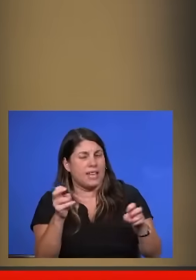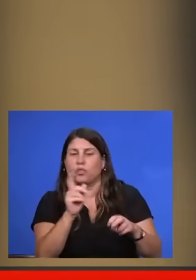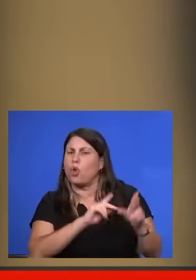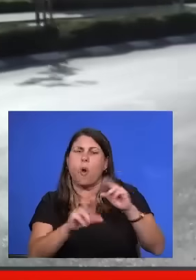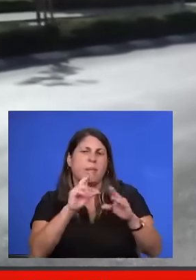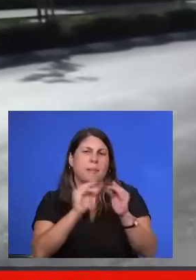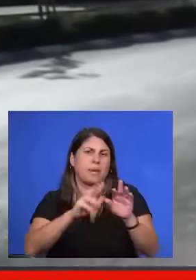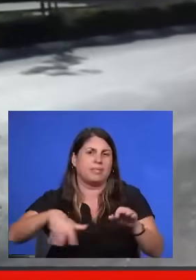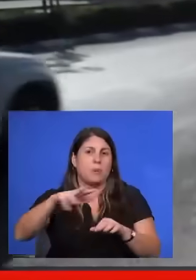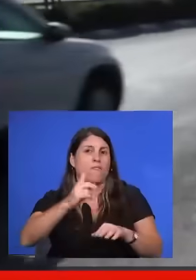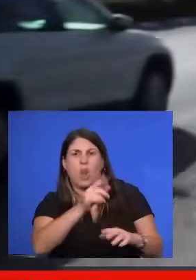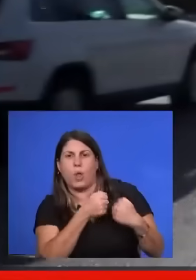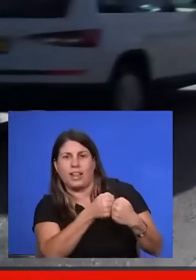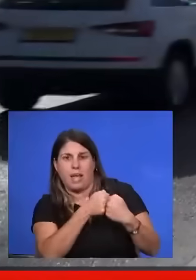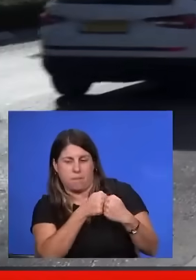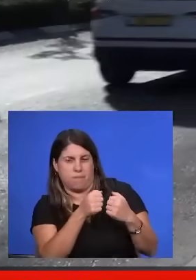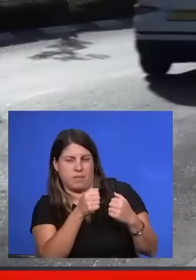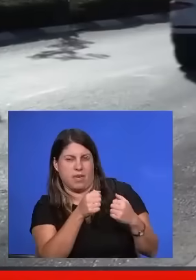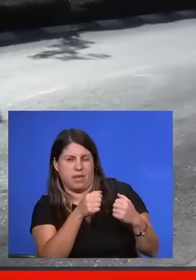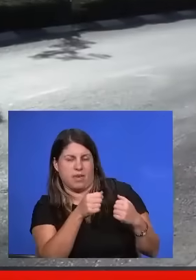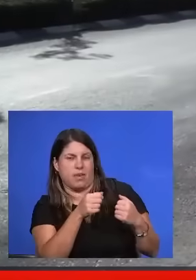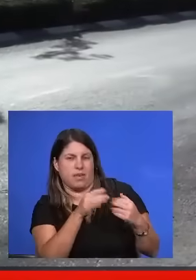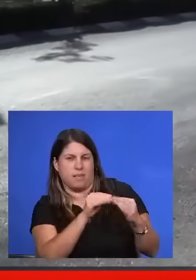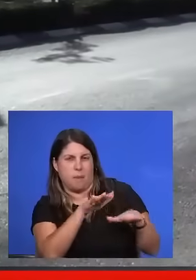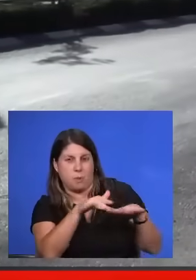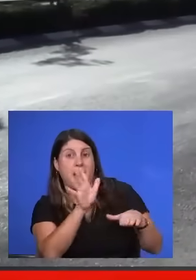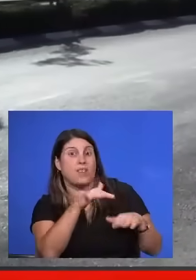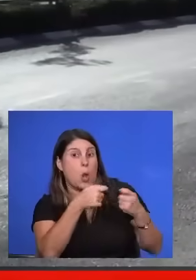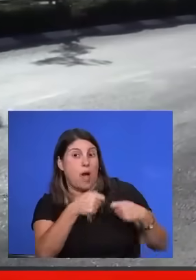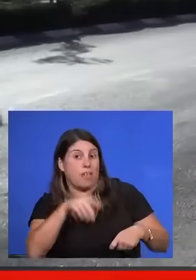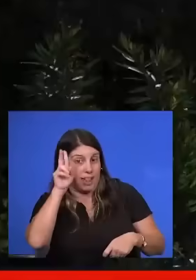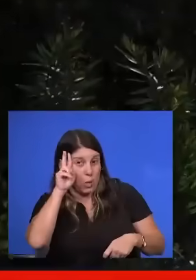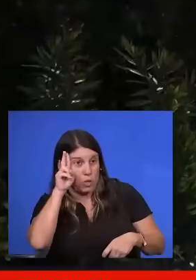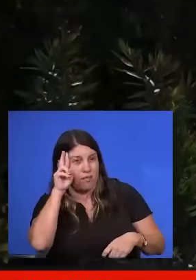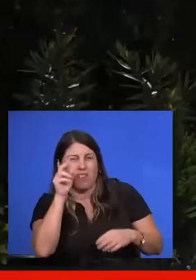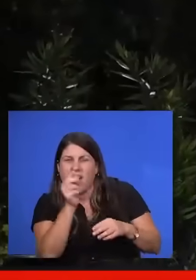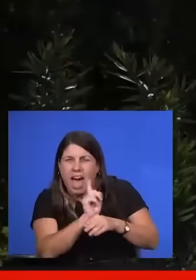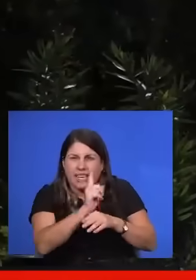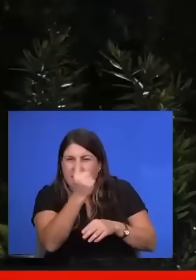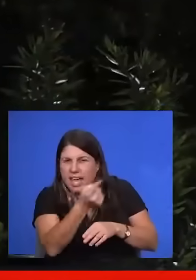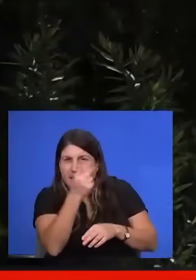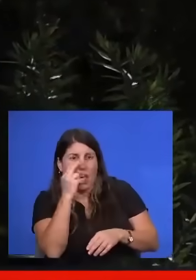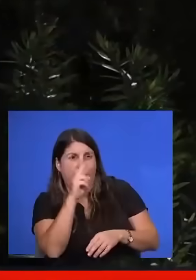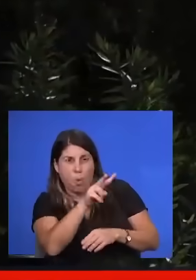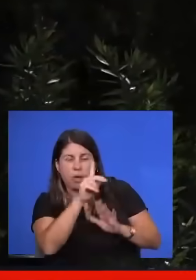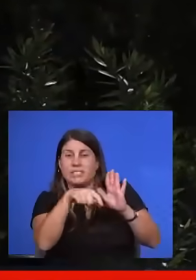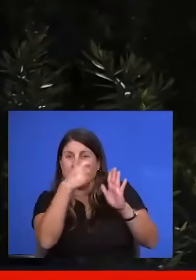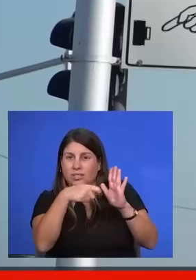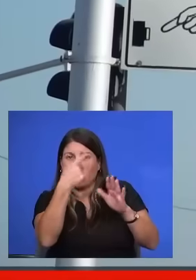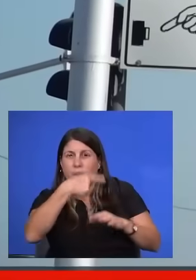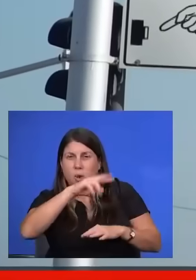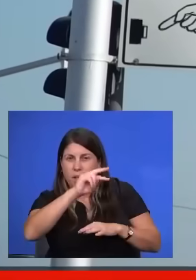למרות שהוא חבר בליכוד. והרגע היחיד שבו נראה בציבור הוא סרטון ביום השני ללחימה עם מירי